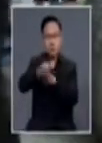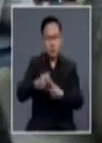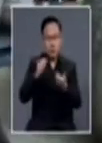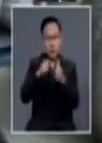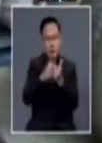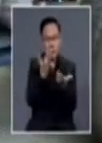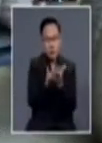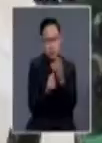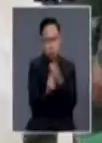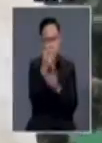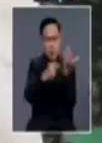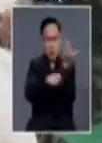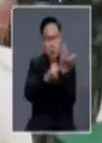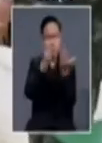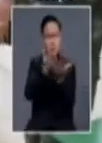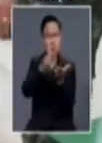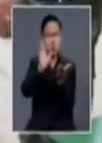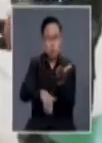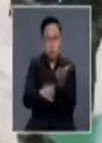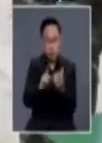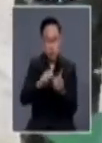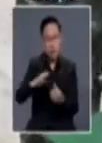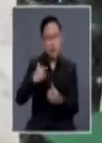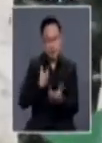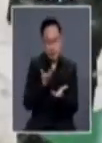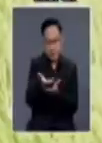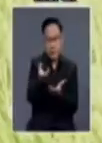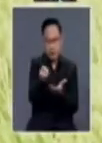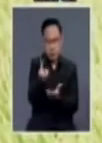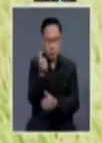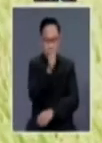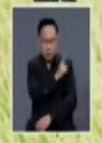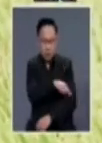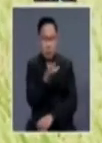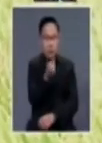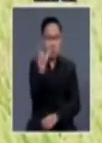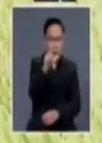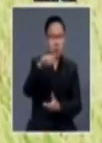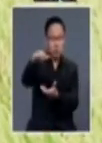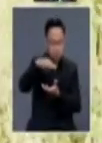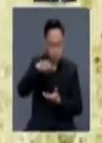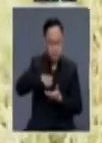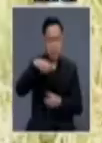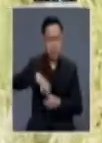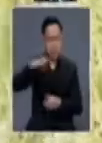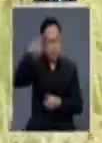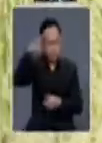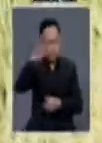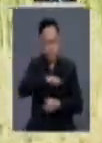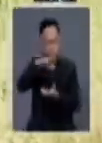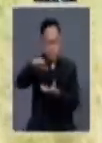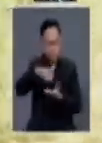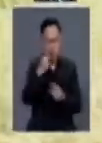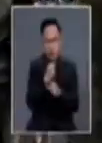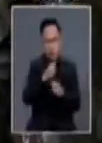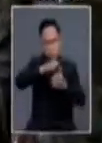ำโดยรับซื้อข้าวเปลือกและข้าวสารในราคาที่เหมาะสมและจัดกำลังพลช่วยเหลือเกษตรกรเก็บเกี่ยวเพื่อลดต้น